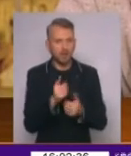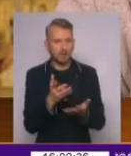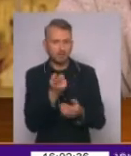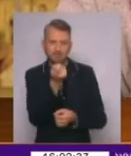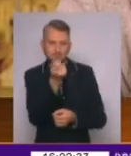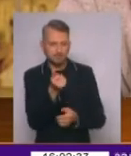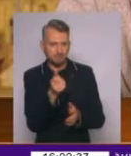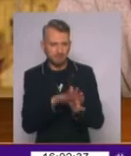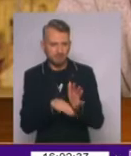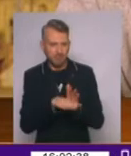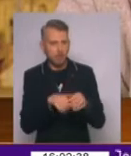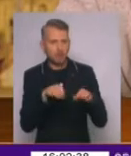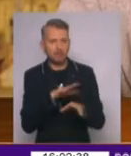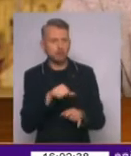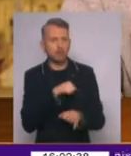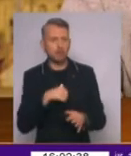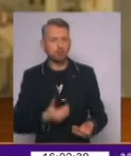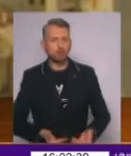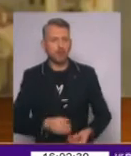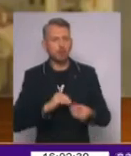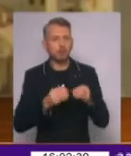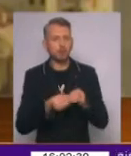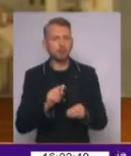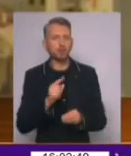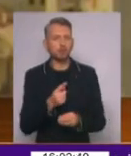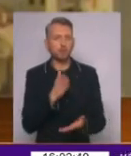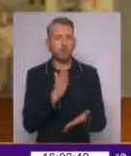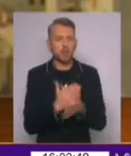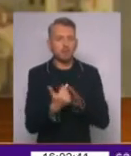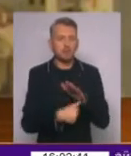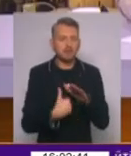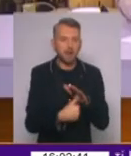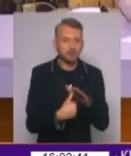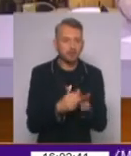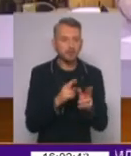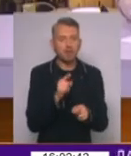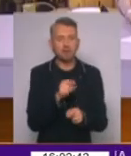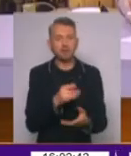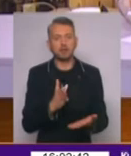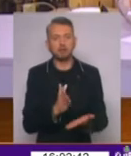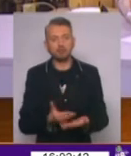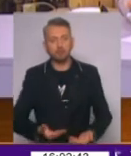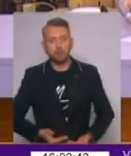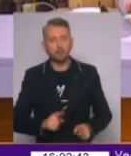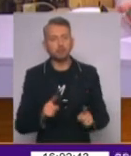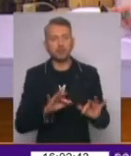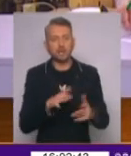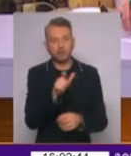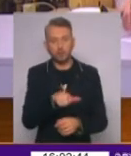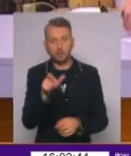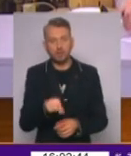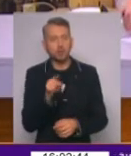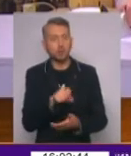Він не вирішує саму соціальну проблему, чому є безхатченки, як вони існують, що стається з людьми.